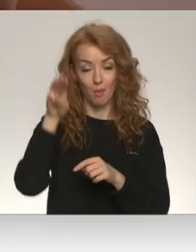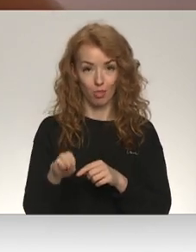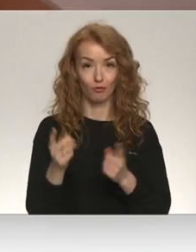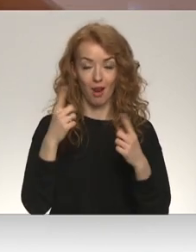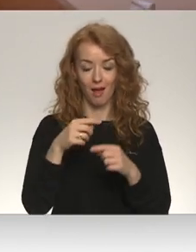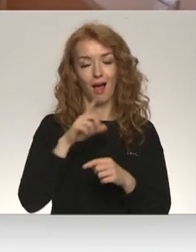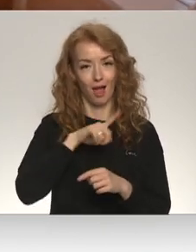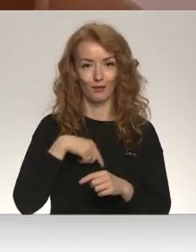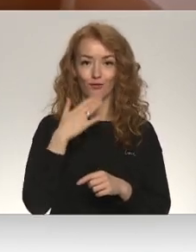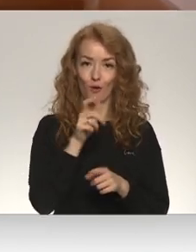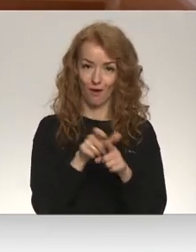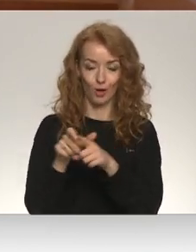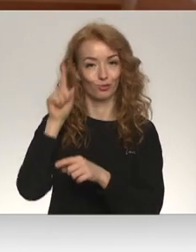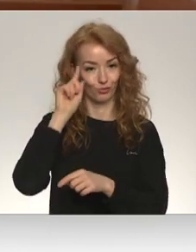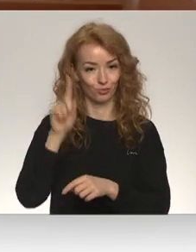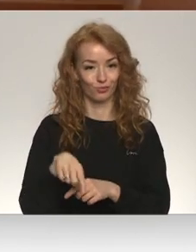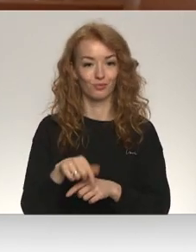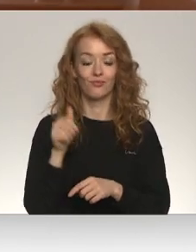vārdus latviešu valodā gan iemācījusies.